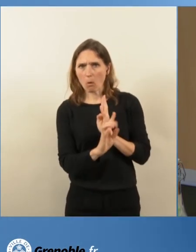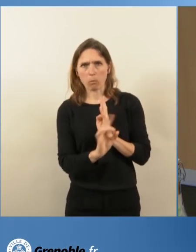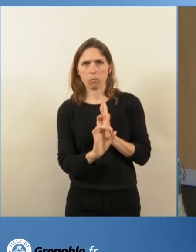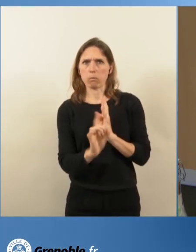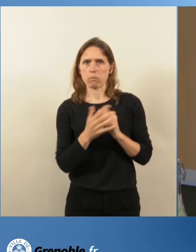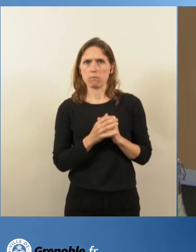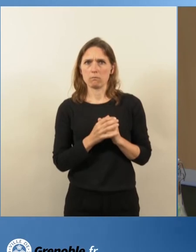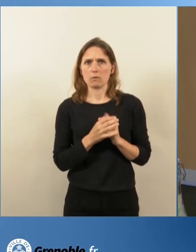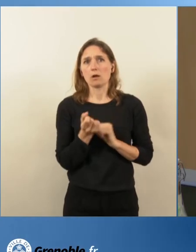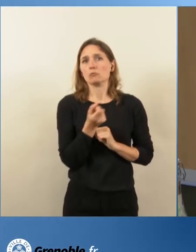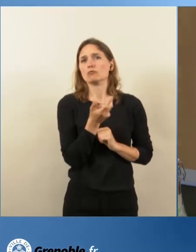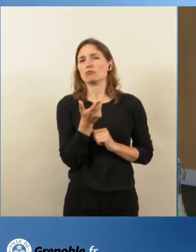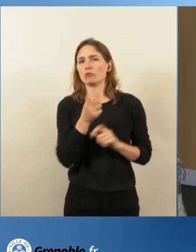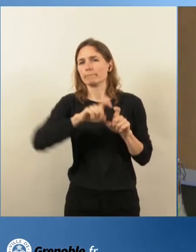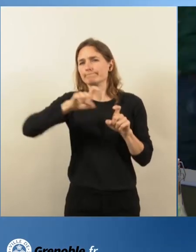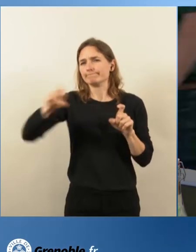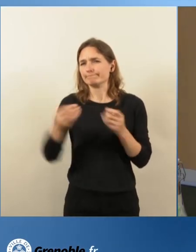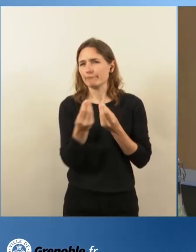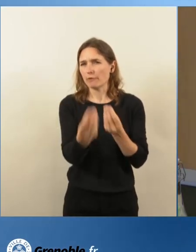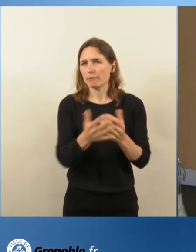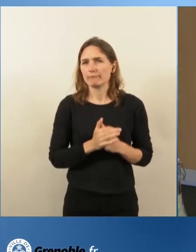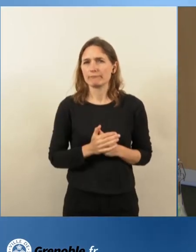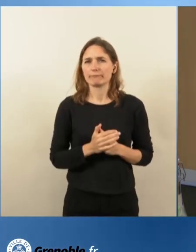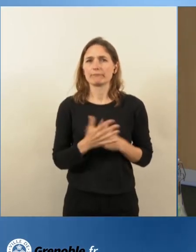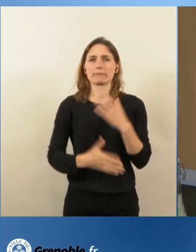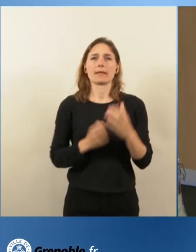chiffres si vous permettez en 2012